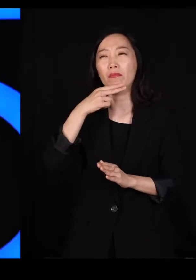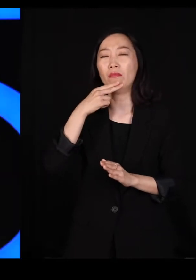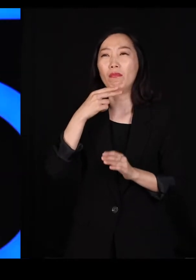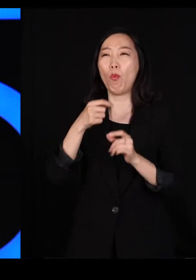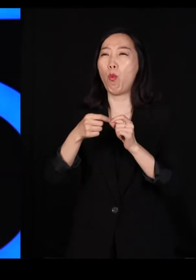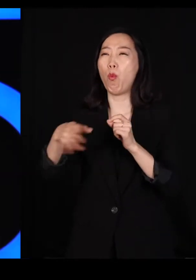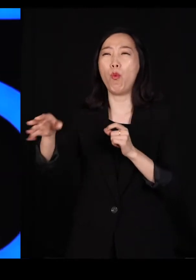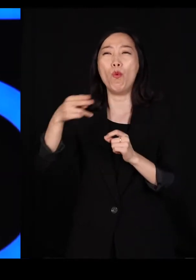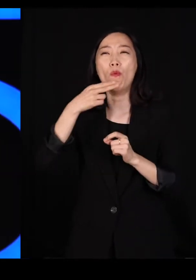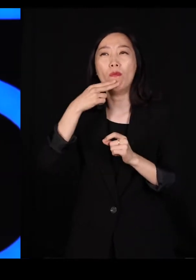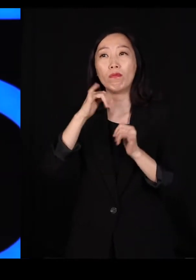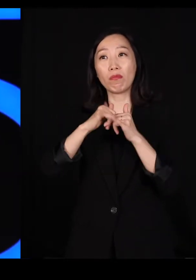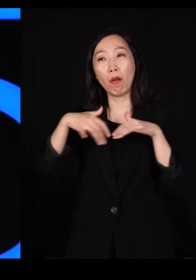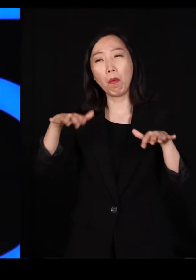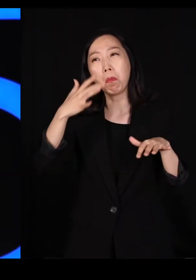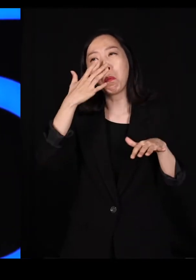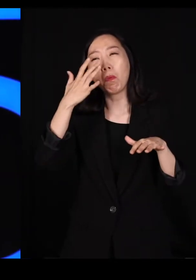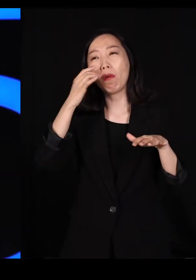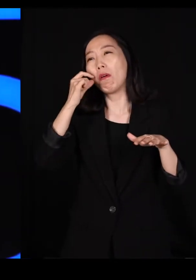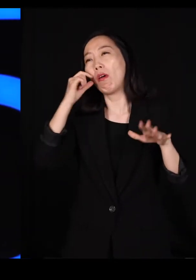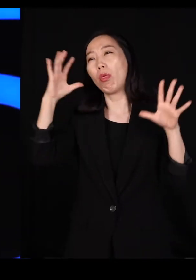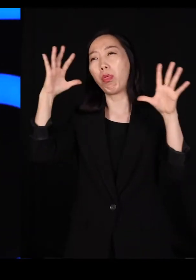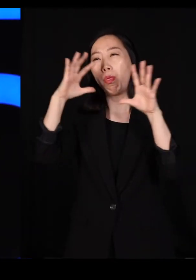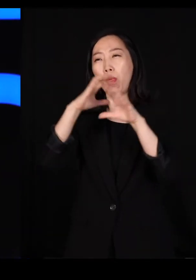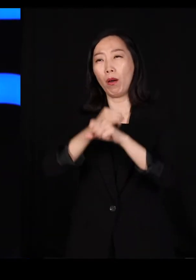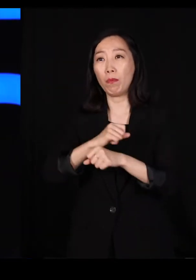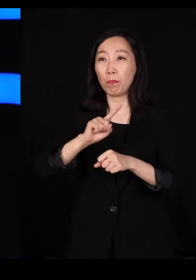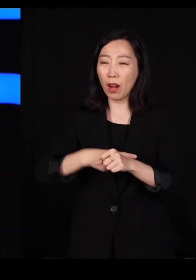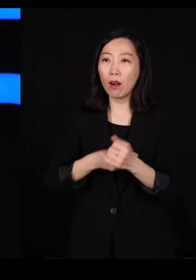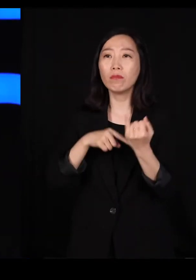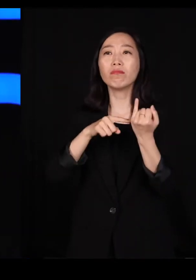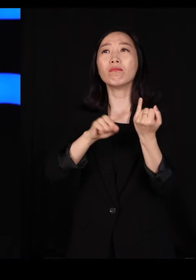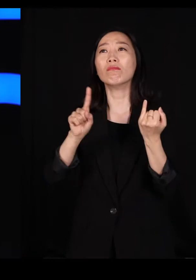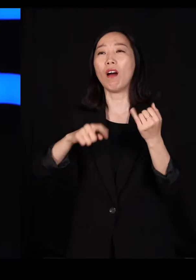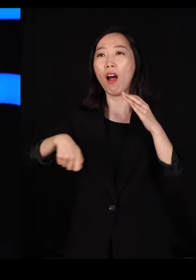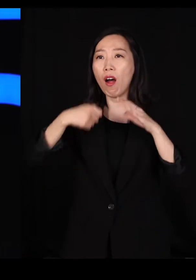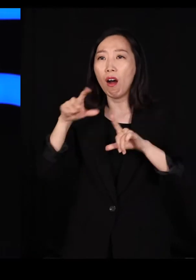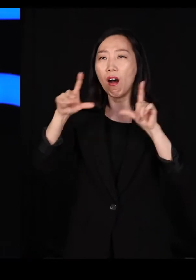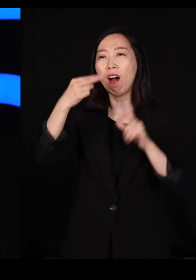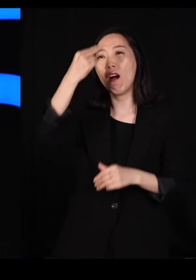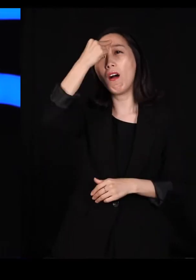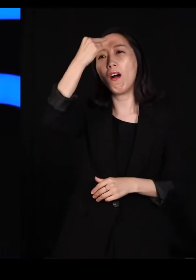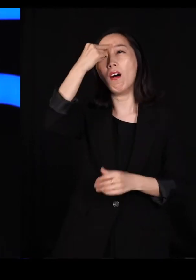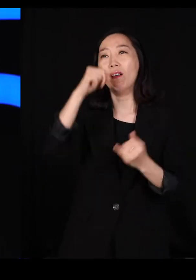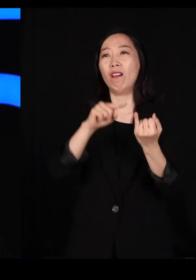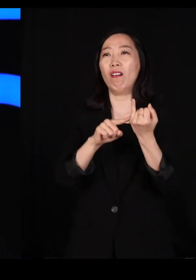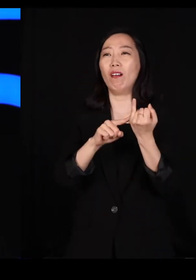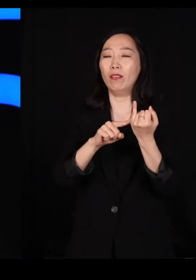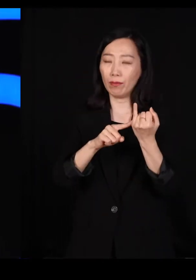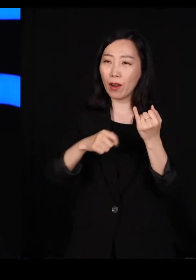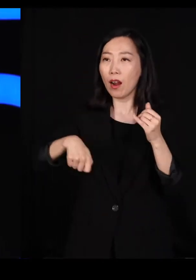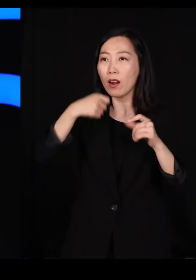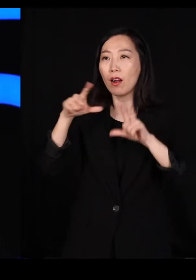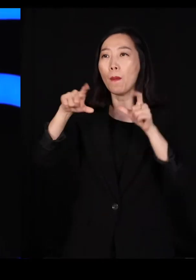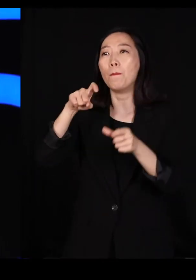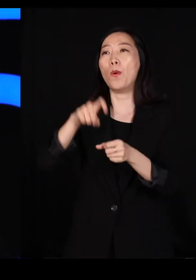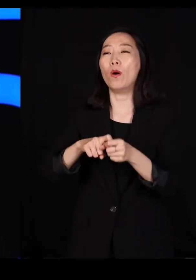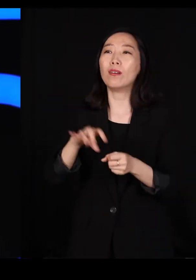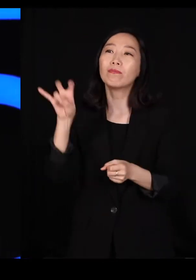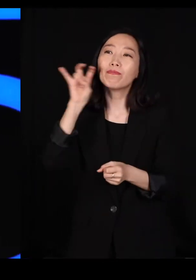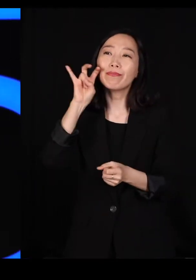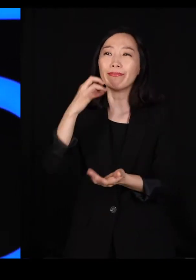곧 사람들의 관심에서 멀어졌고 생계가 막막해진 이 사라 바트만은 어, 생계를